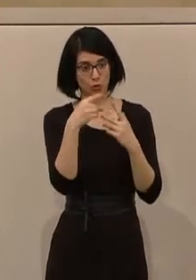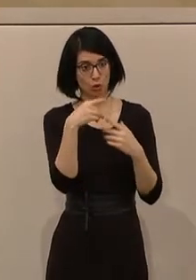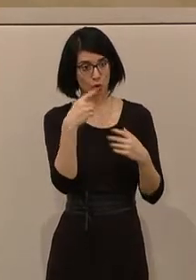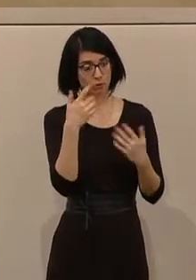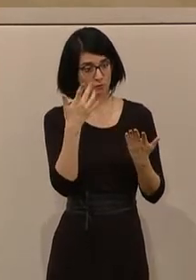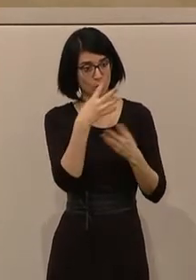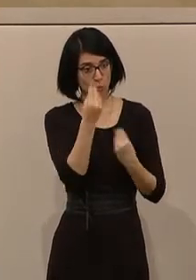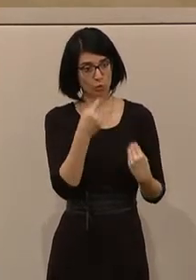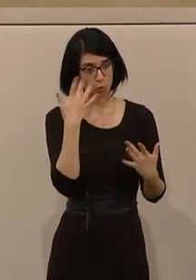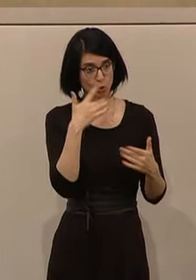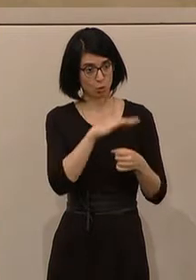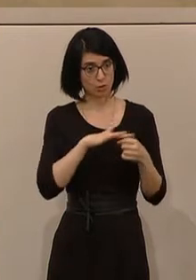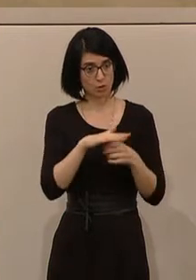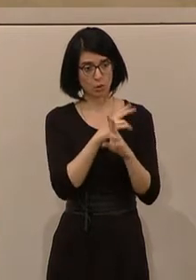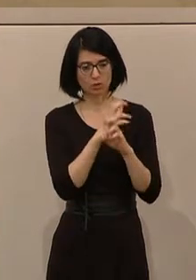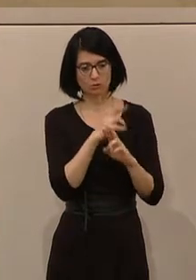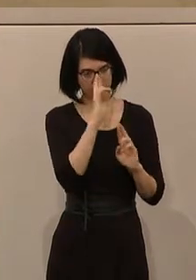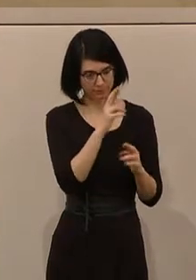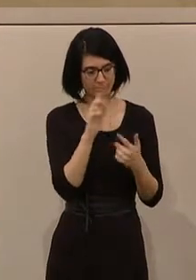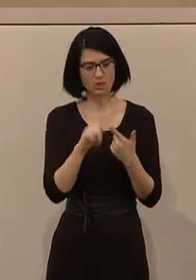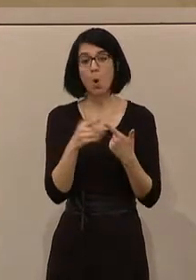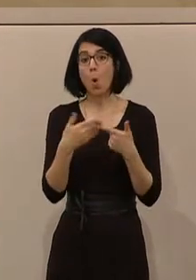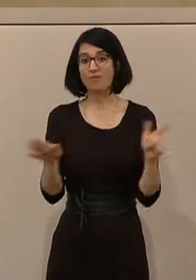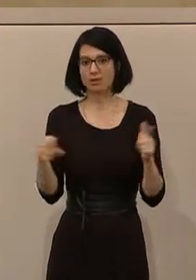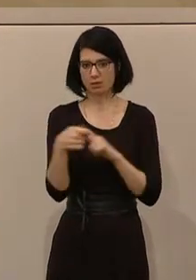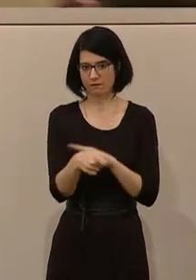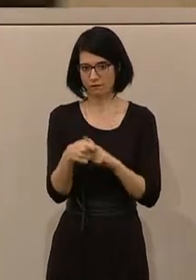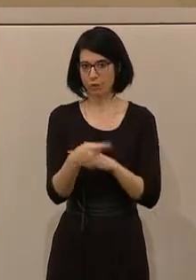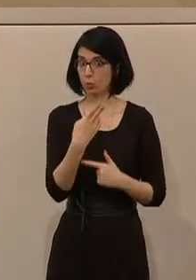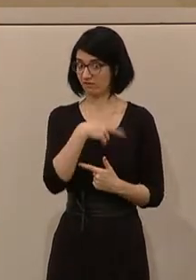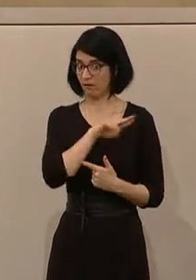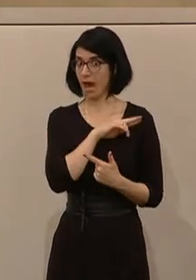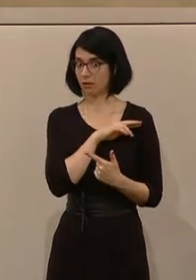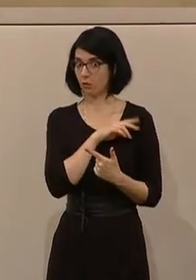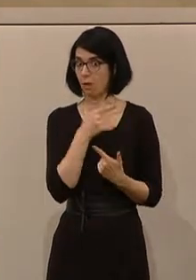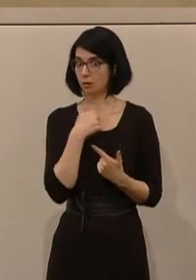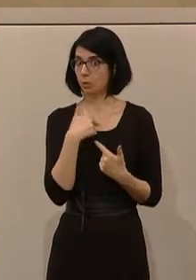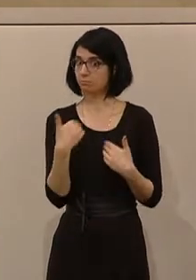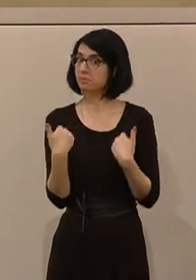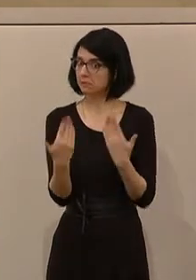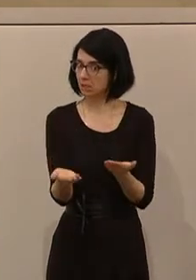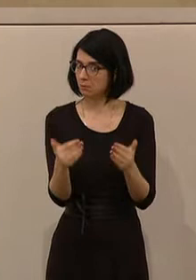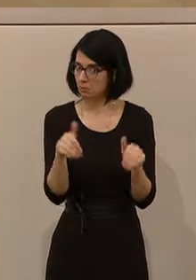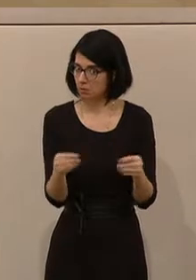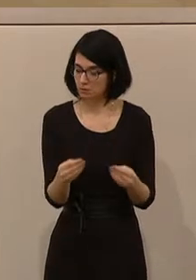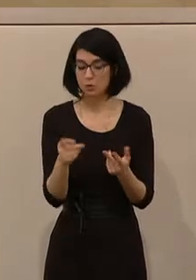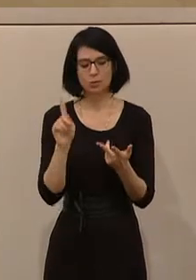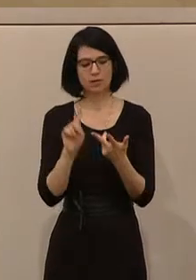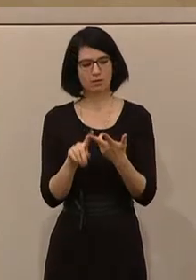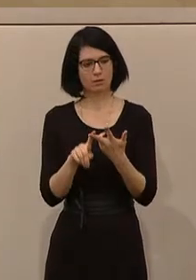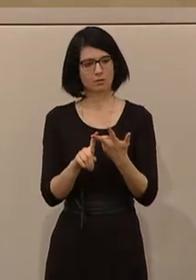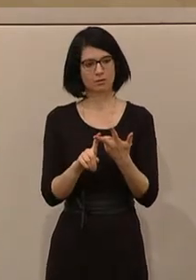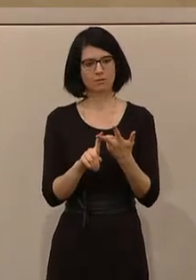und Kulturszene in Österreich, zur öffentlichen Förderung und Verantwortung gegenüber der Kunst und Kultur und natürlich